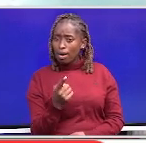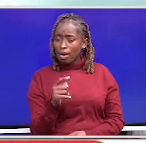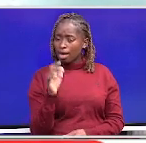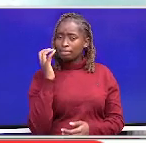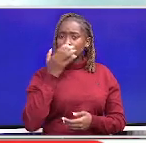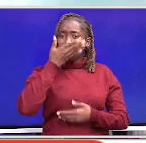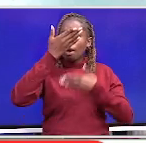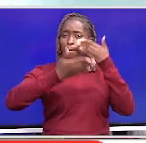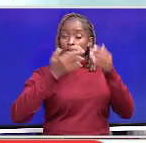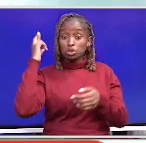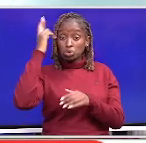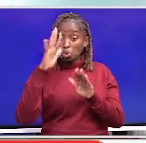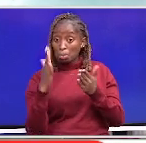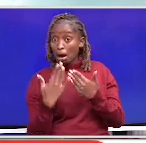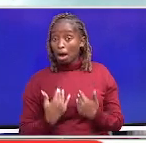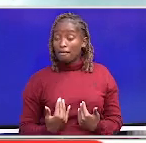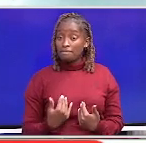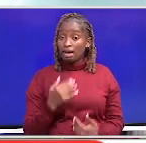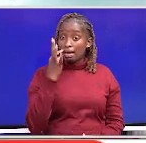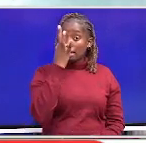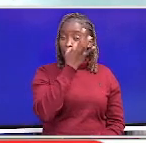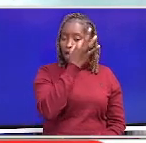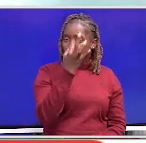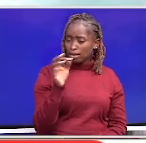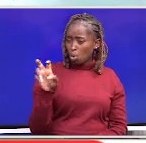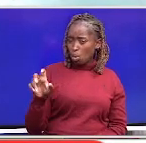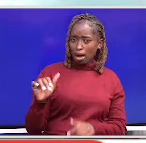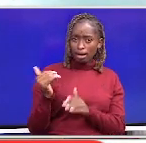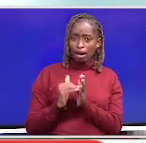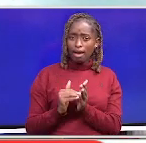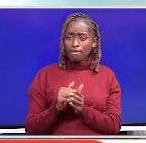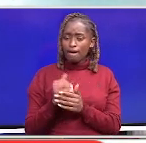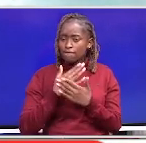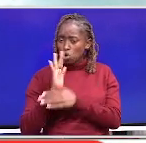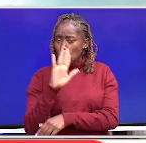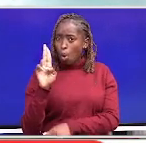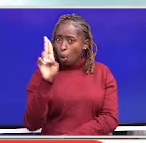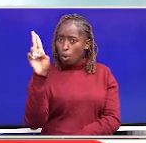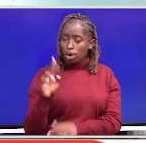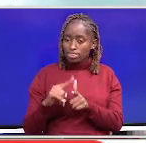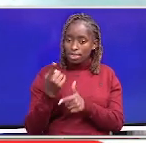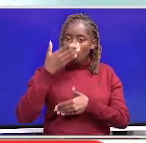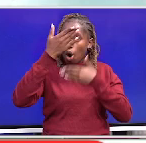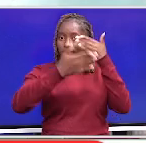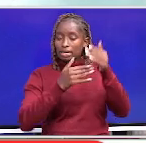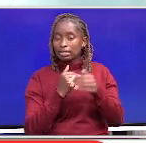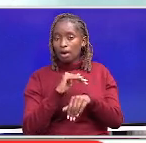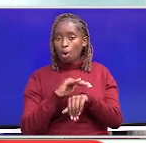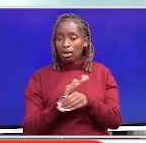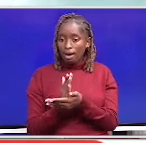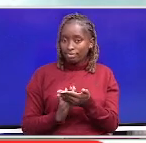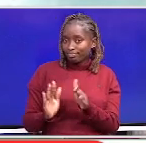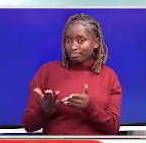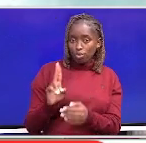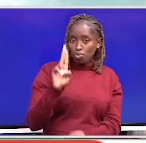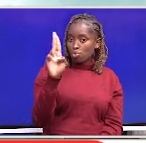Kibaki. Tubu kwa niaba ya mzee Kibaki. Tia kando yako umuone rafiki yako Uhuru. Tubu kwa niaba ya Uhuru. Alafu